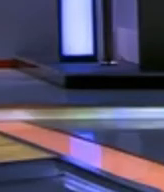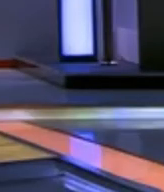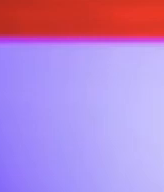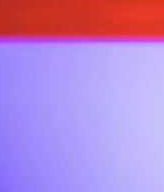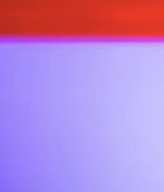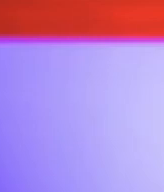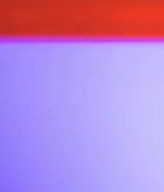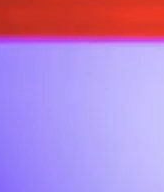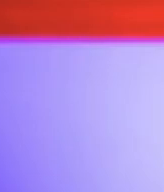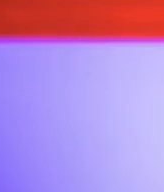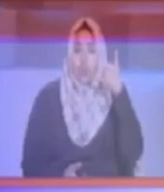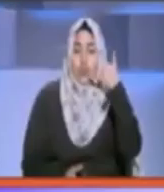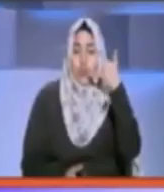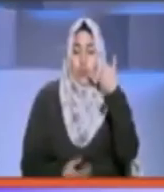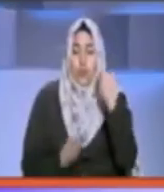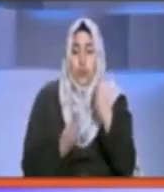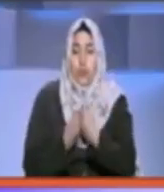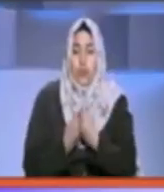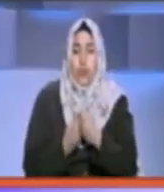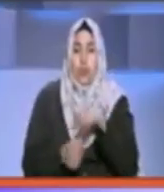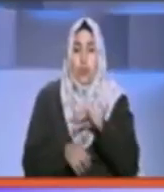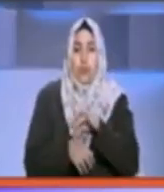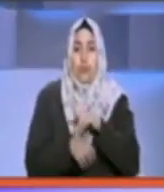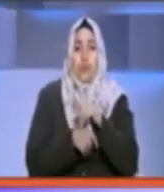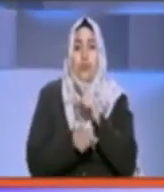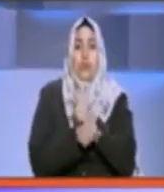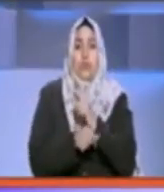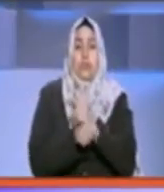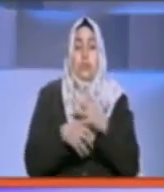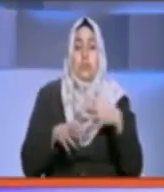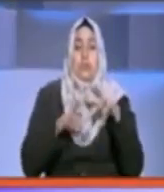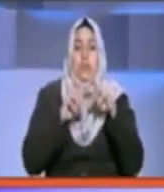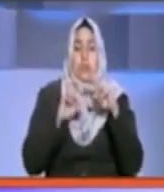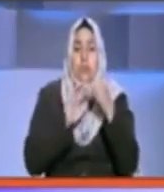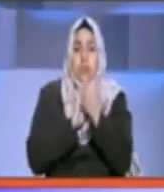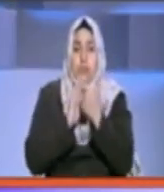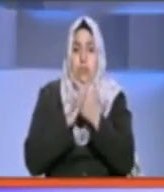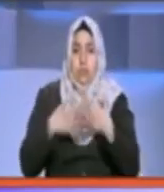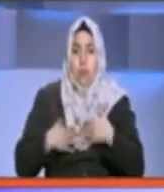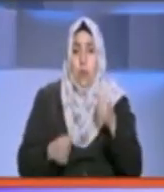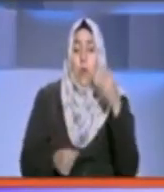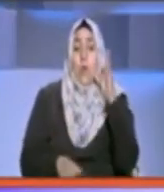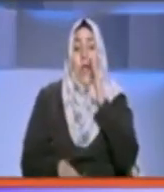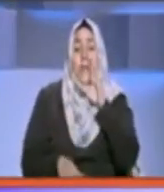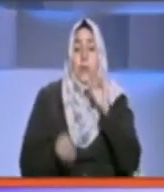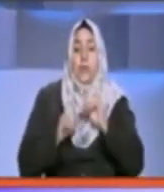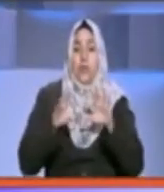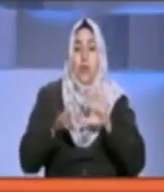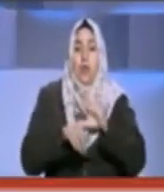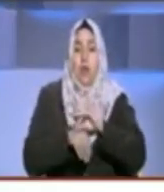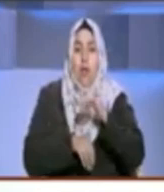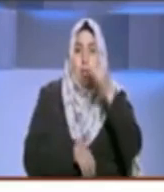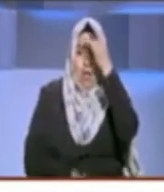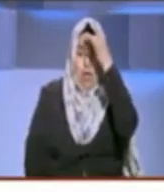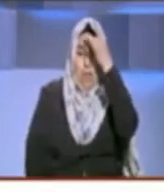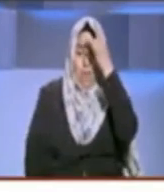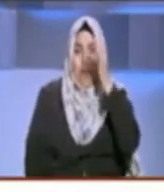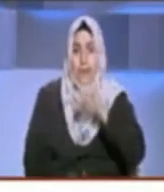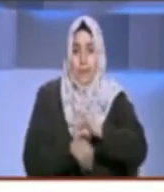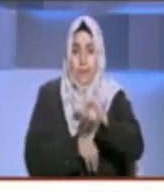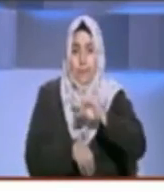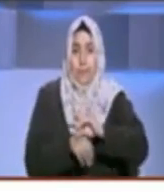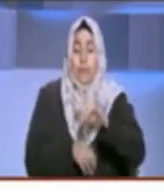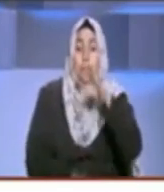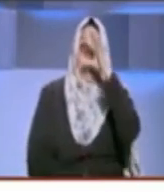عبر الهاتف ينضم إلينا الدكتور إسلام عنان، أستاذ اقتصادات الصحة وعلم انتشار الأوبئة. دكتور إسلام، أهلا وسهلا بحضرتك. إذا كنا إزاء حالة وبائية أو